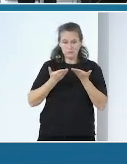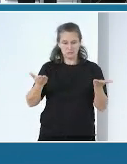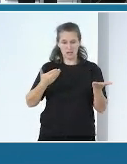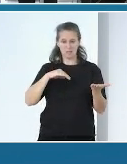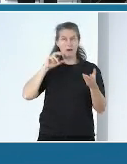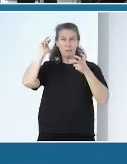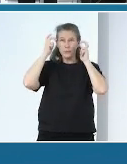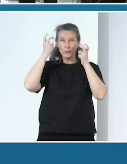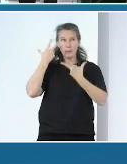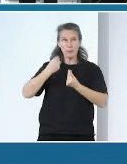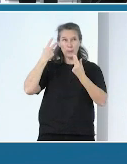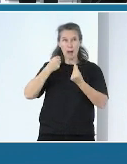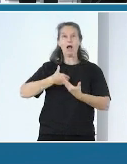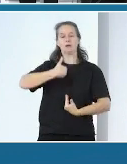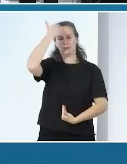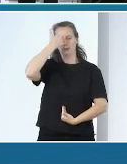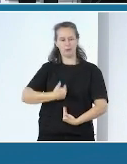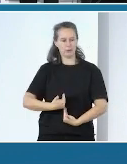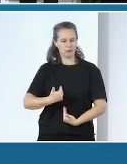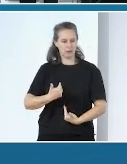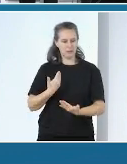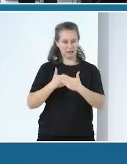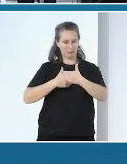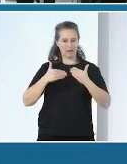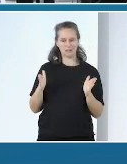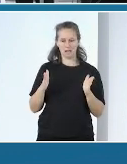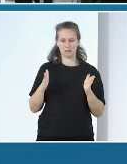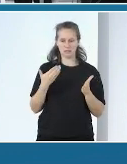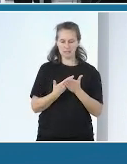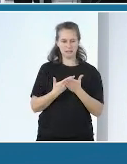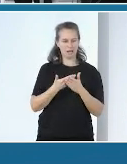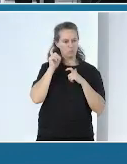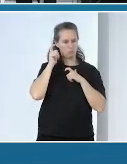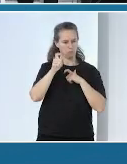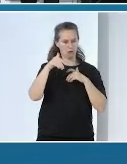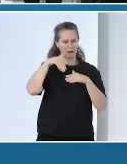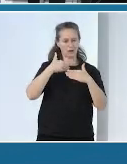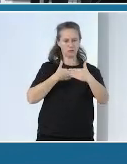Après, les choses se passent dans ce cadre et ça assure une cohérence.